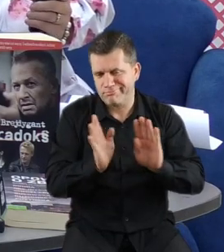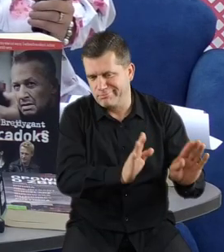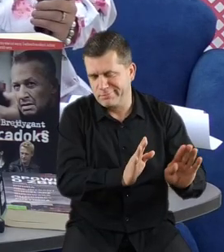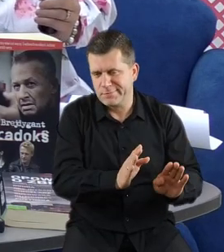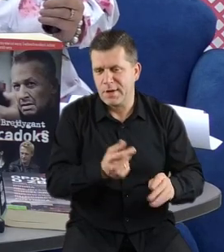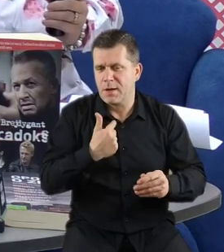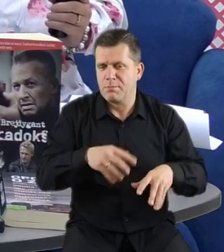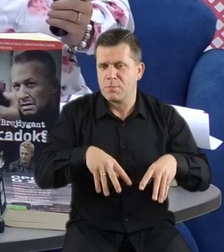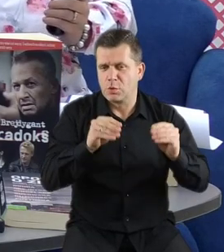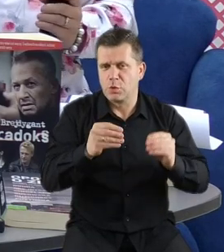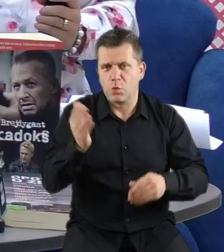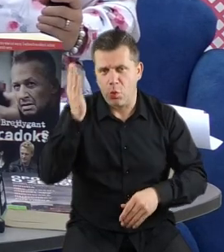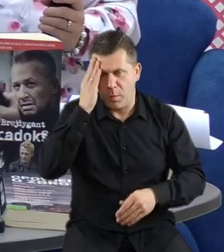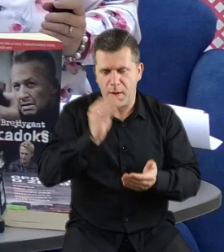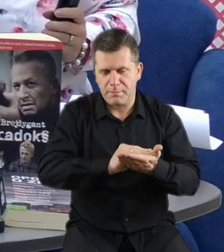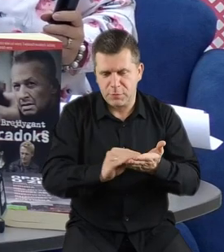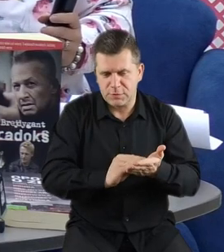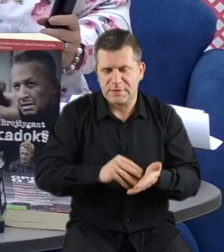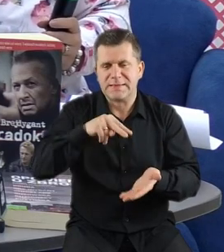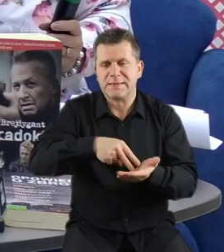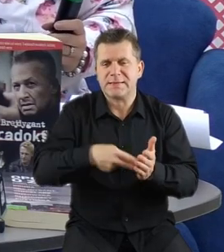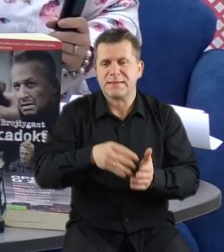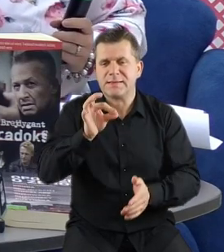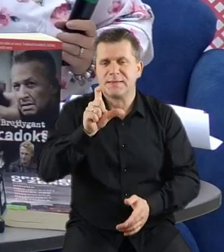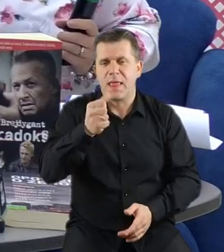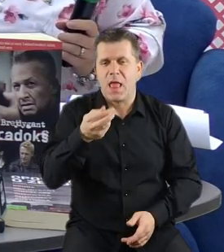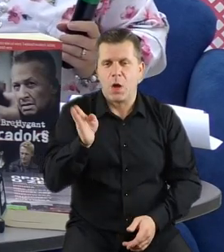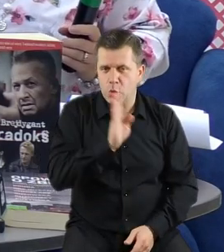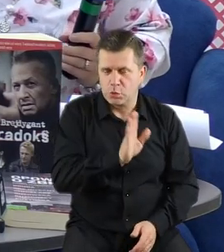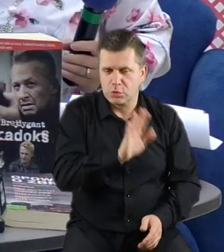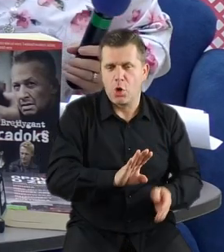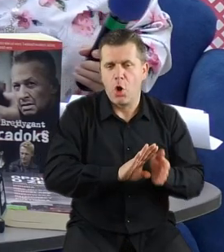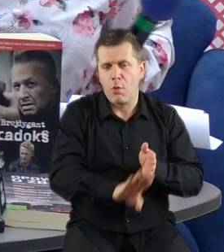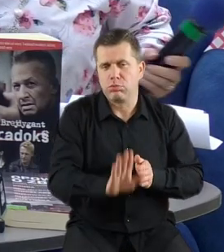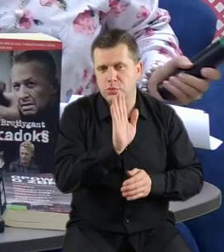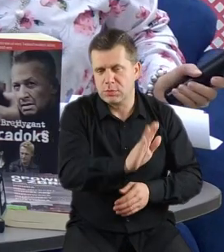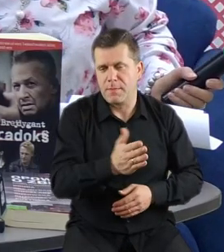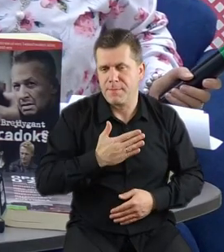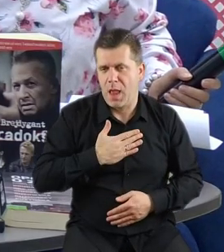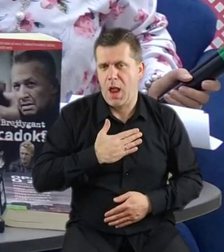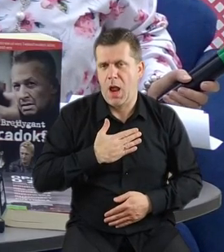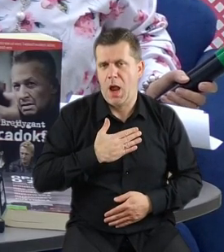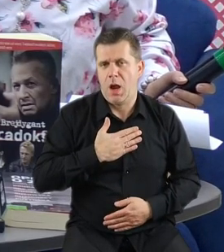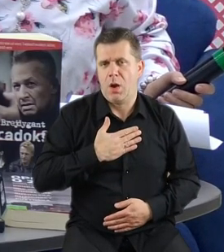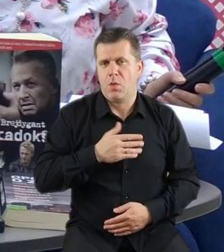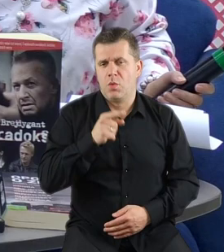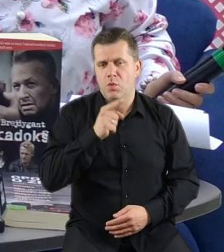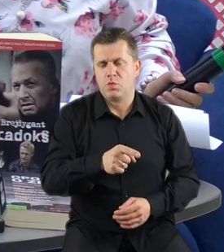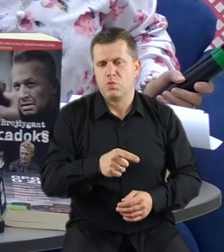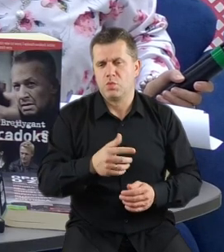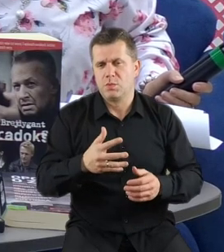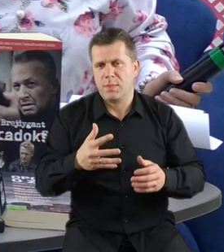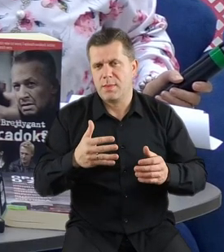tego. No, początkowo no, umiałem pisać scenariusze, więc oprócz tego, że miałem oczywiście te dosyć